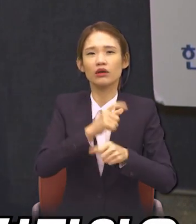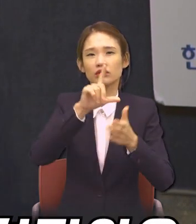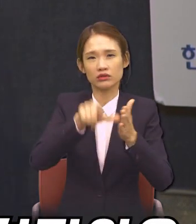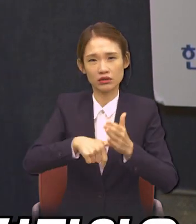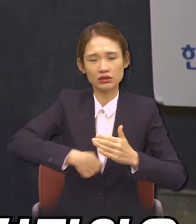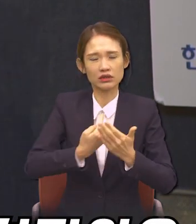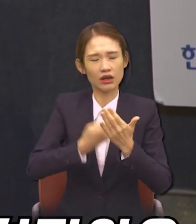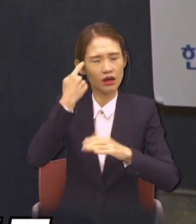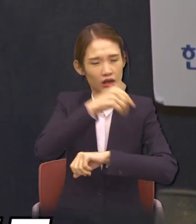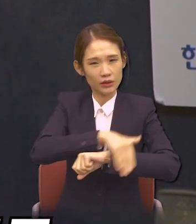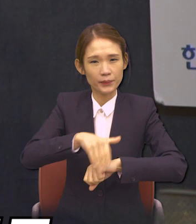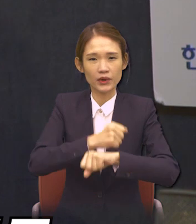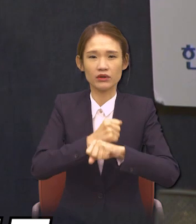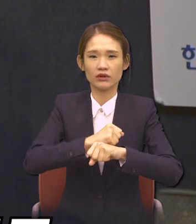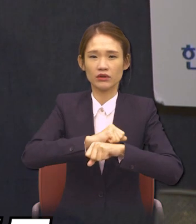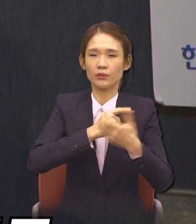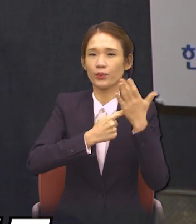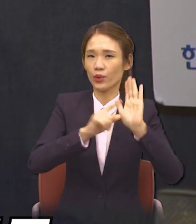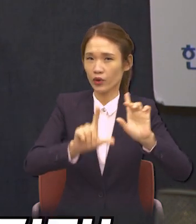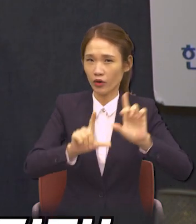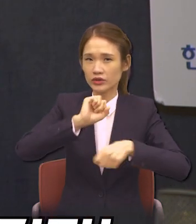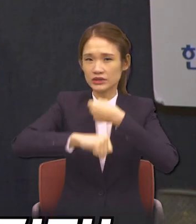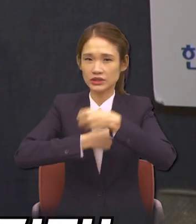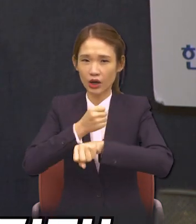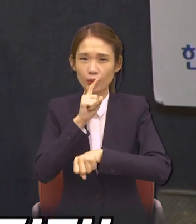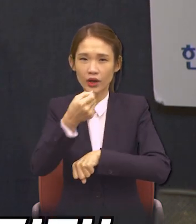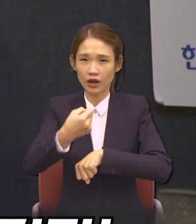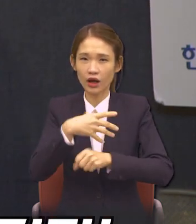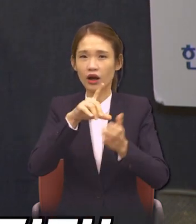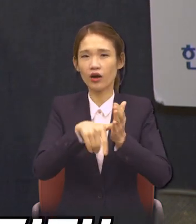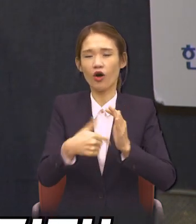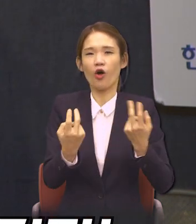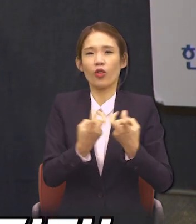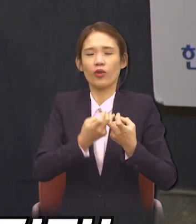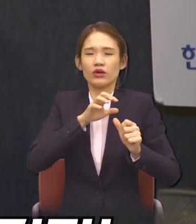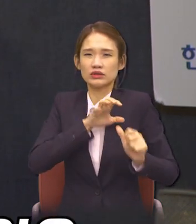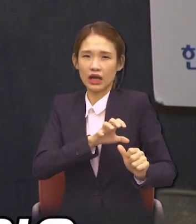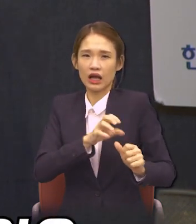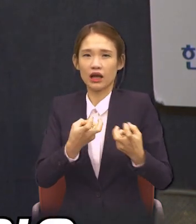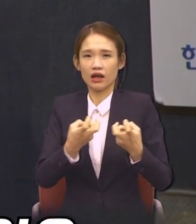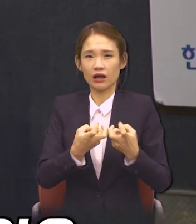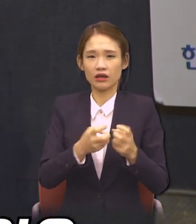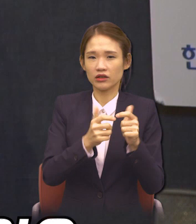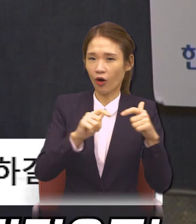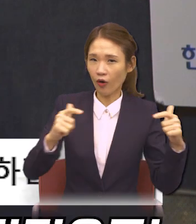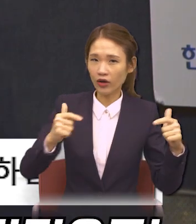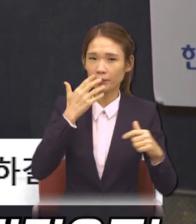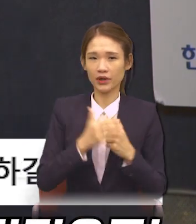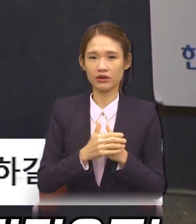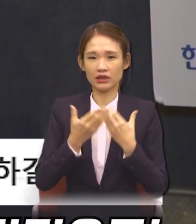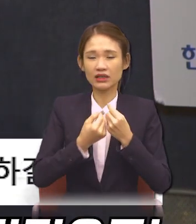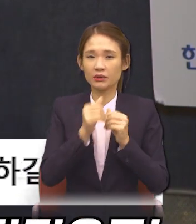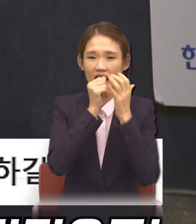자체는 표현이지만 규제를 하잖아요. 표현의 자유라고 할지라도 그것을 어떻게 제재를 가할 건지에 대한 굉장히 다양한 수위가 있어요. 예를 들면